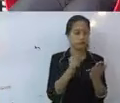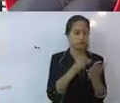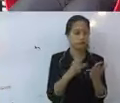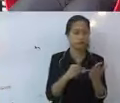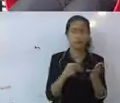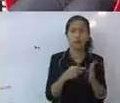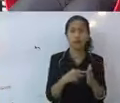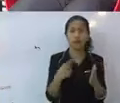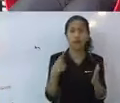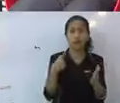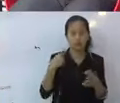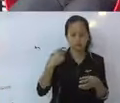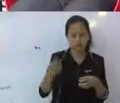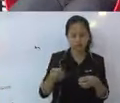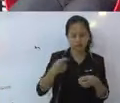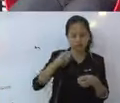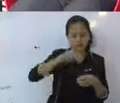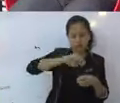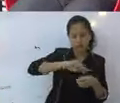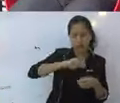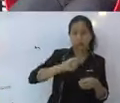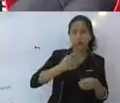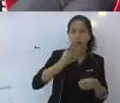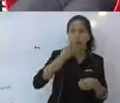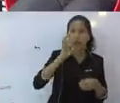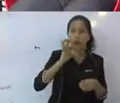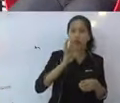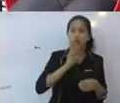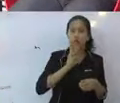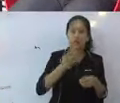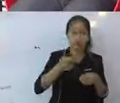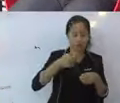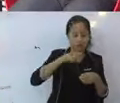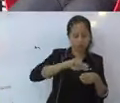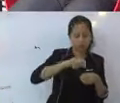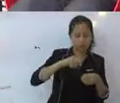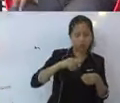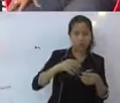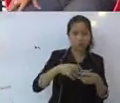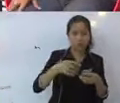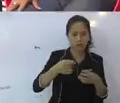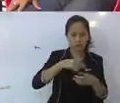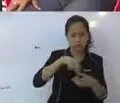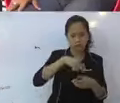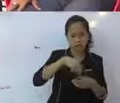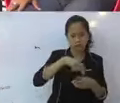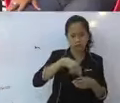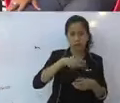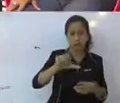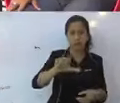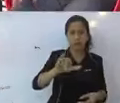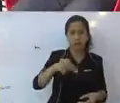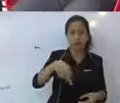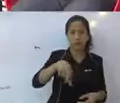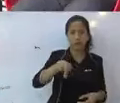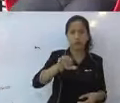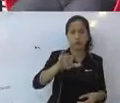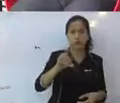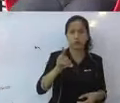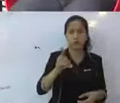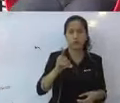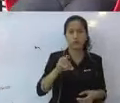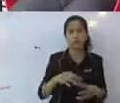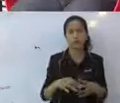chicken flavor, may ganun. Beef banana flavor. Gustong-gusto talaga. Kasi lunok lang sila dyan eh. Oo,